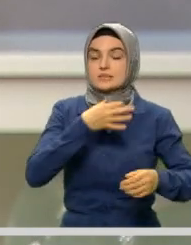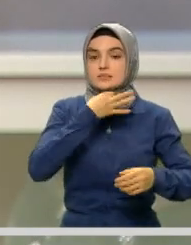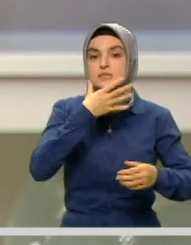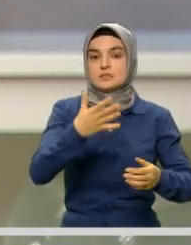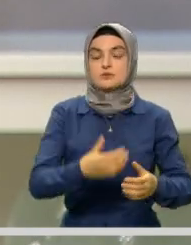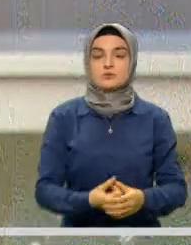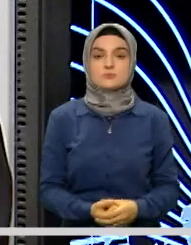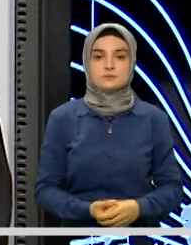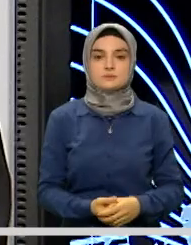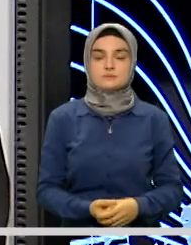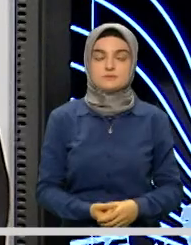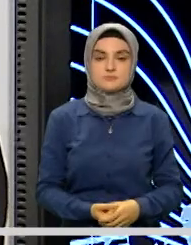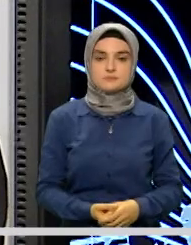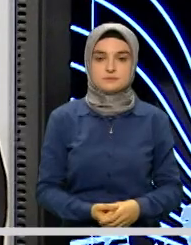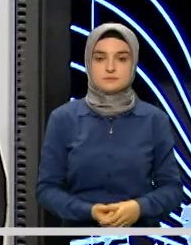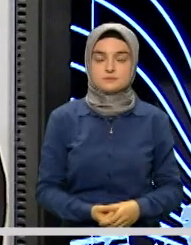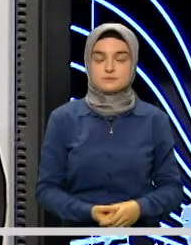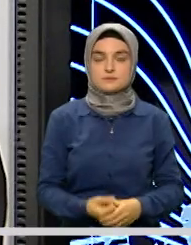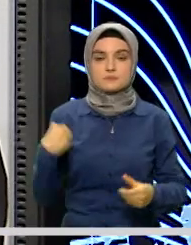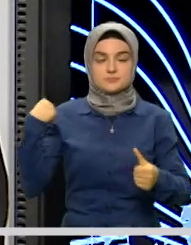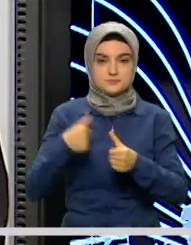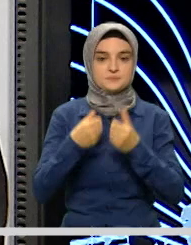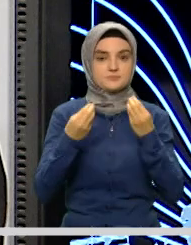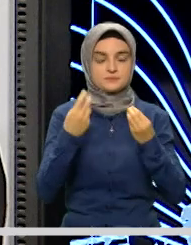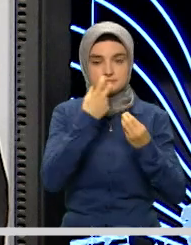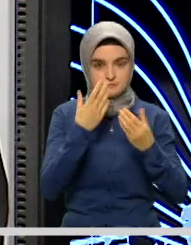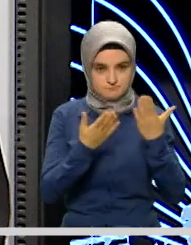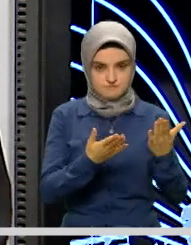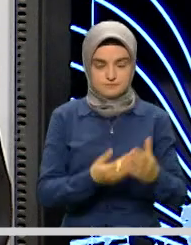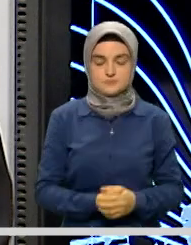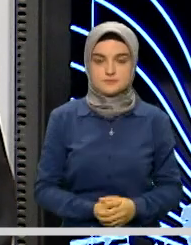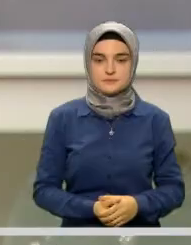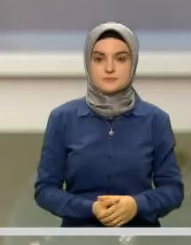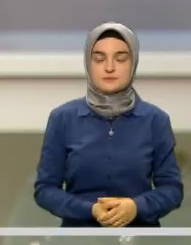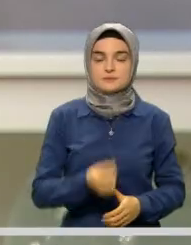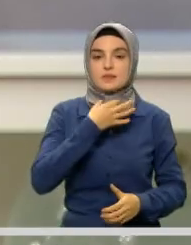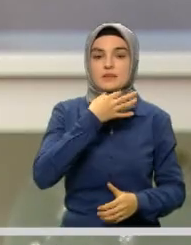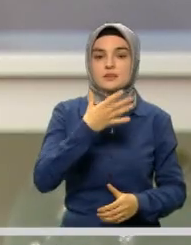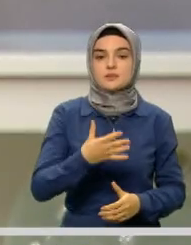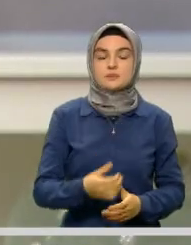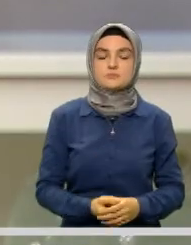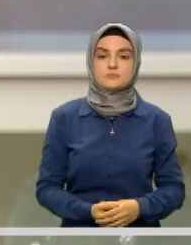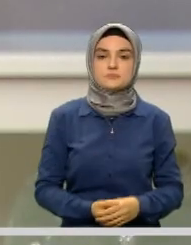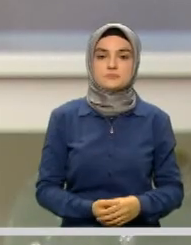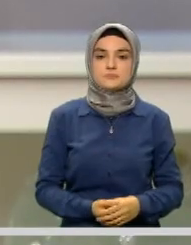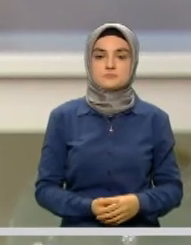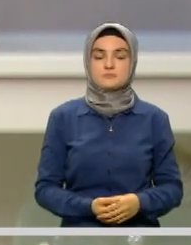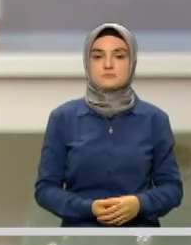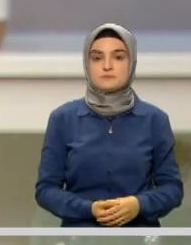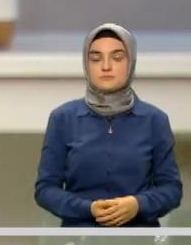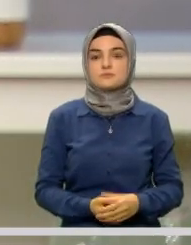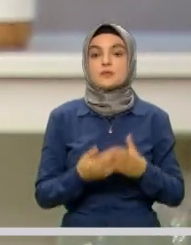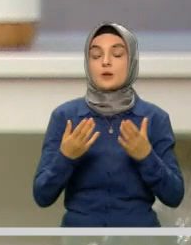Ben teşekkür ediyorum sağ olun. Kıymetli projeler yeniden güzel eserlerle döneceğiz size. Çok teşekkür ediyorum sağ olun. Evet efendim hemen o zaman